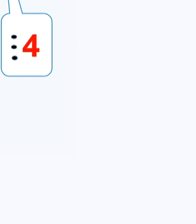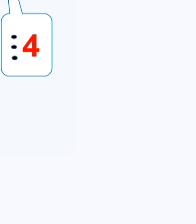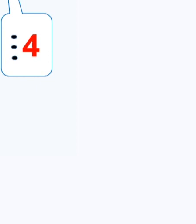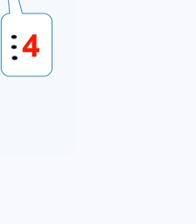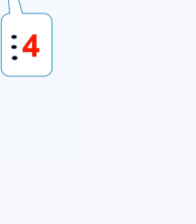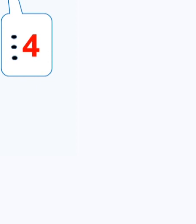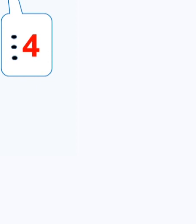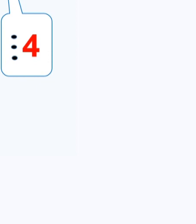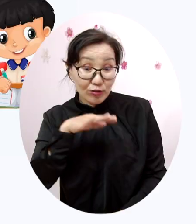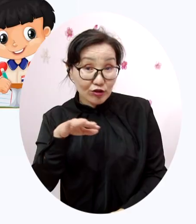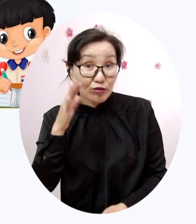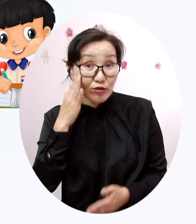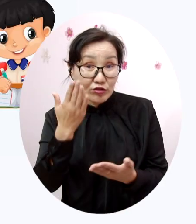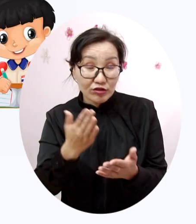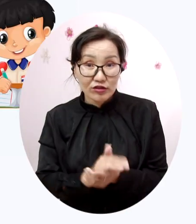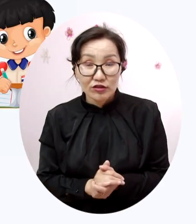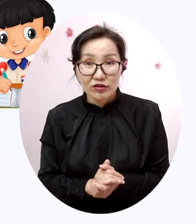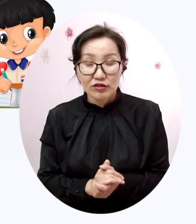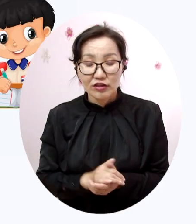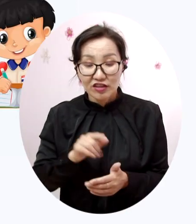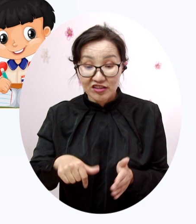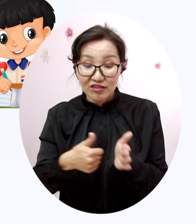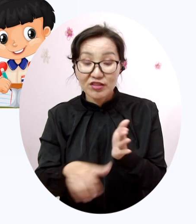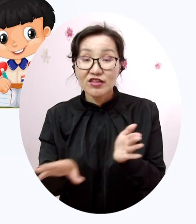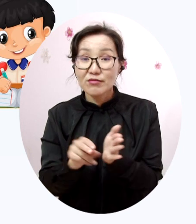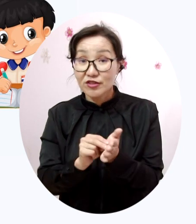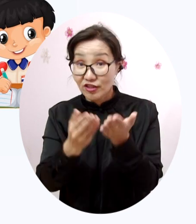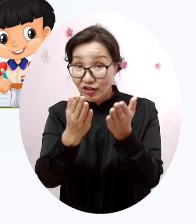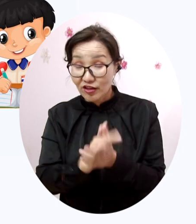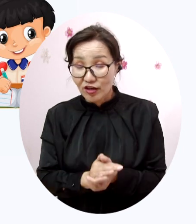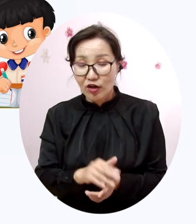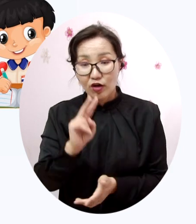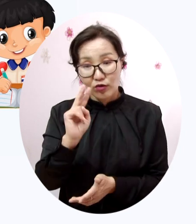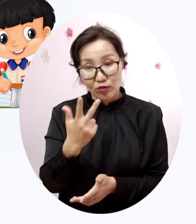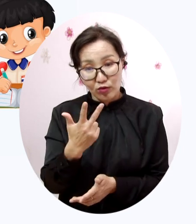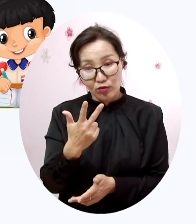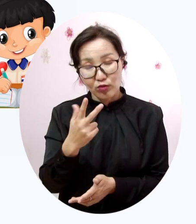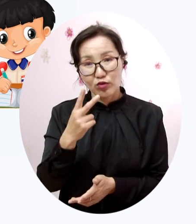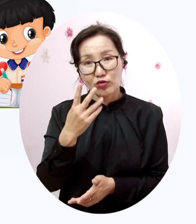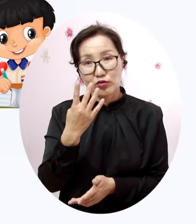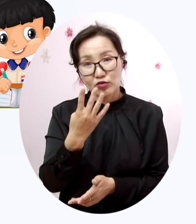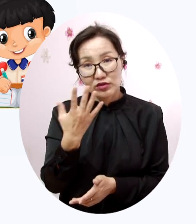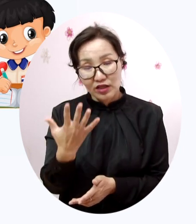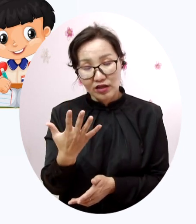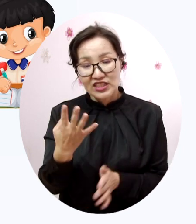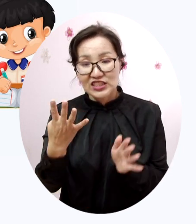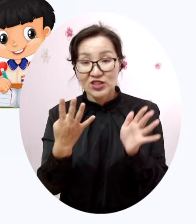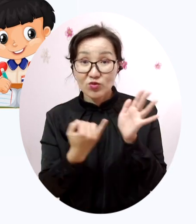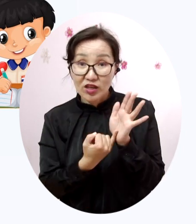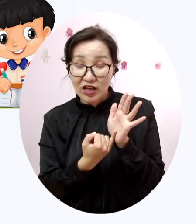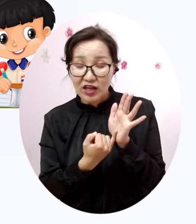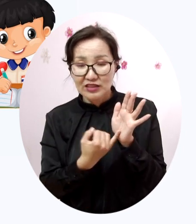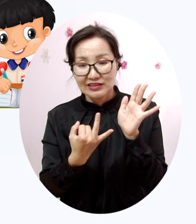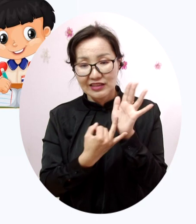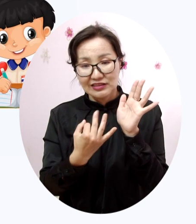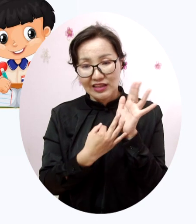За дараах бодлогыг бодъё. За бүгдээрээ дэвтэртээ бичээрэй. 23 45